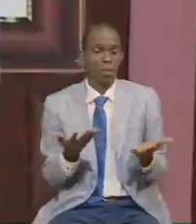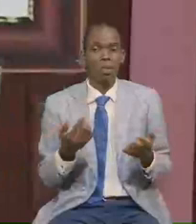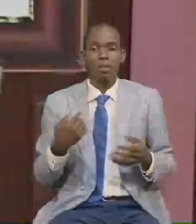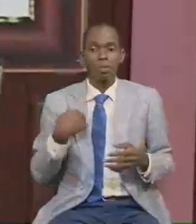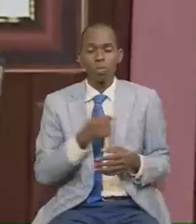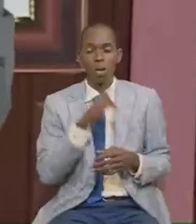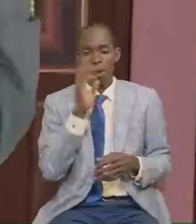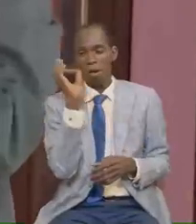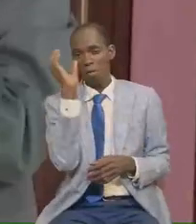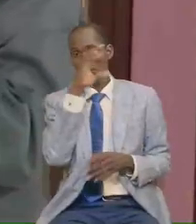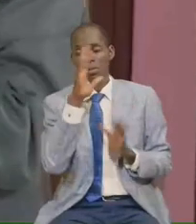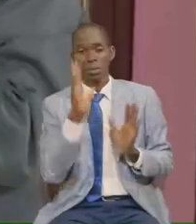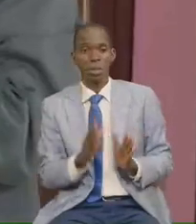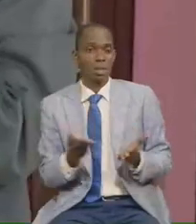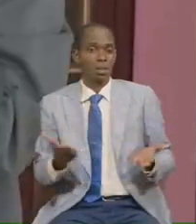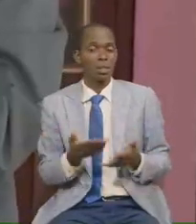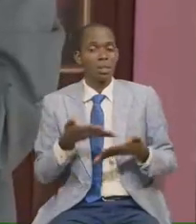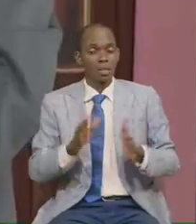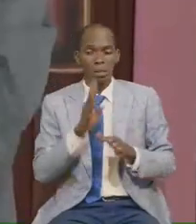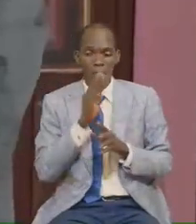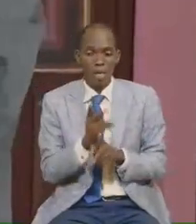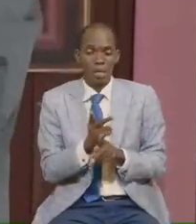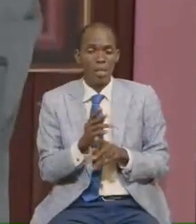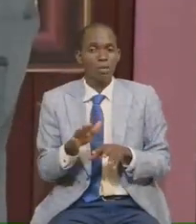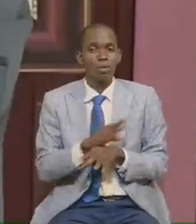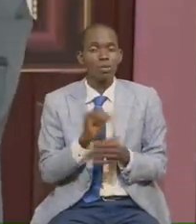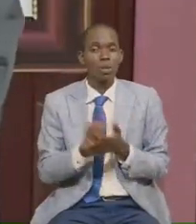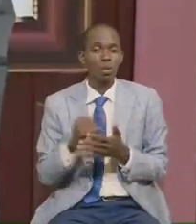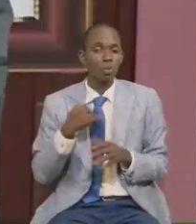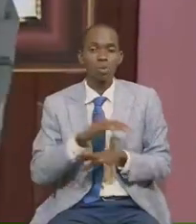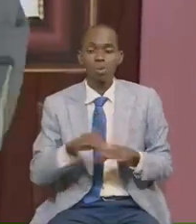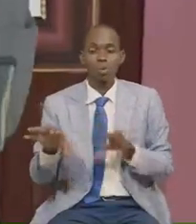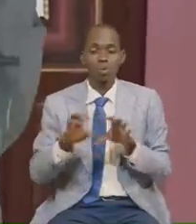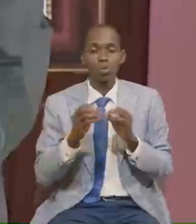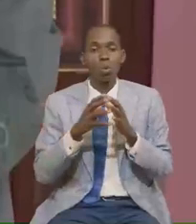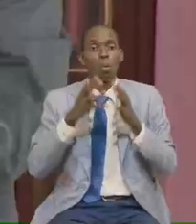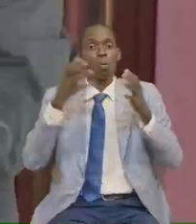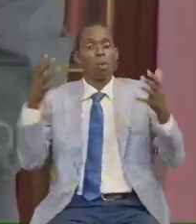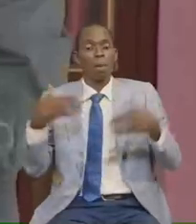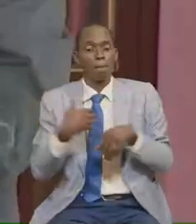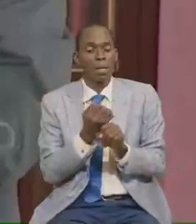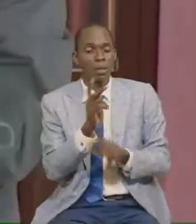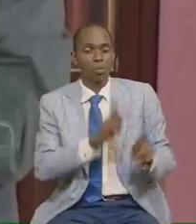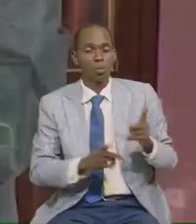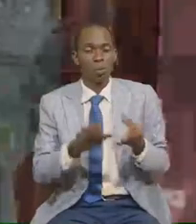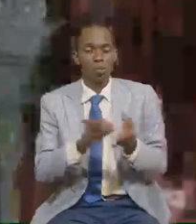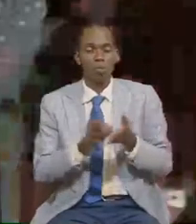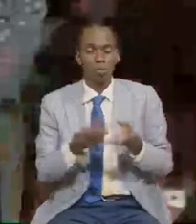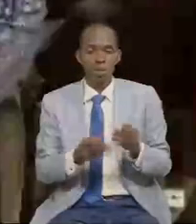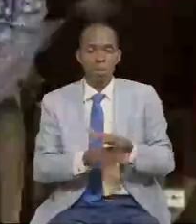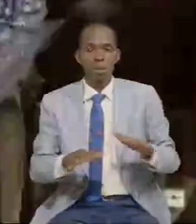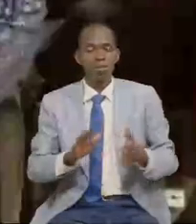que nous ne progressions pas trop. Et amener les gens du pays qui se